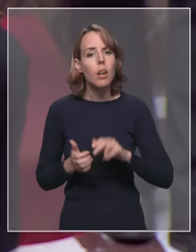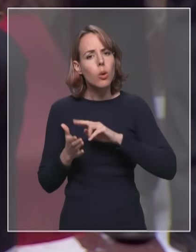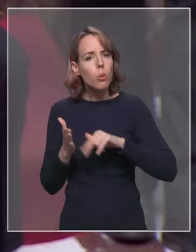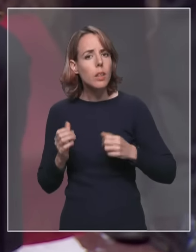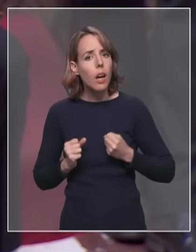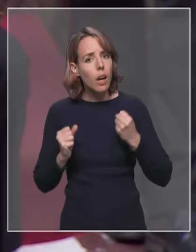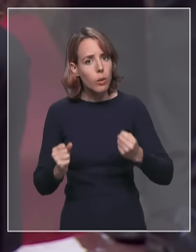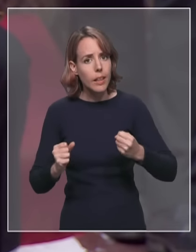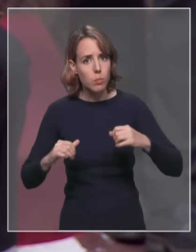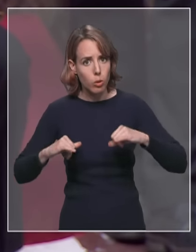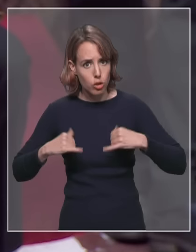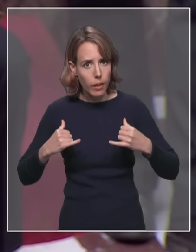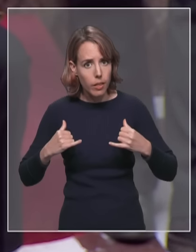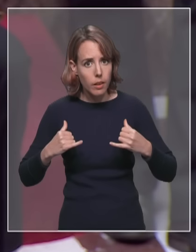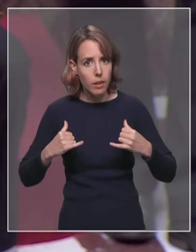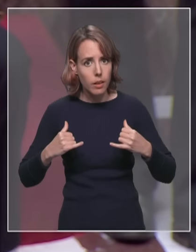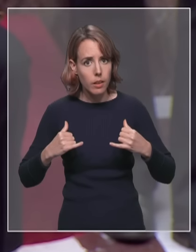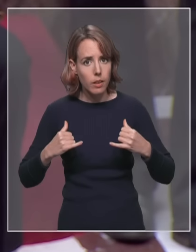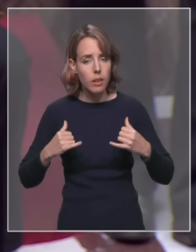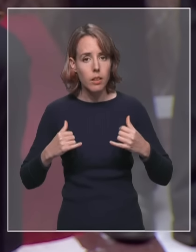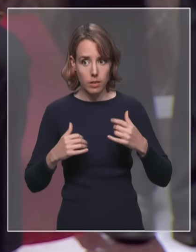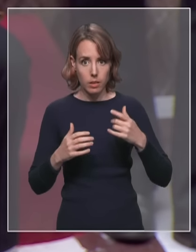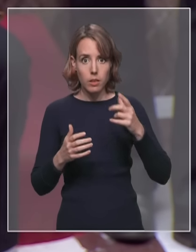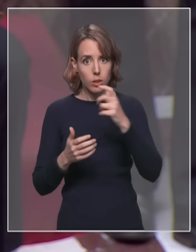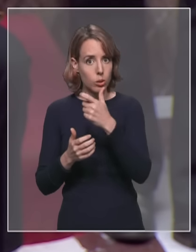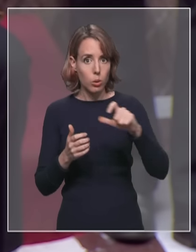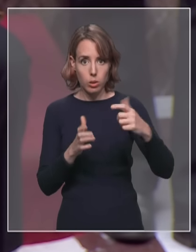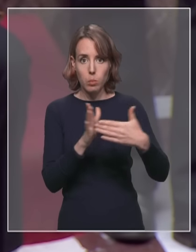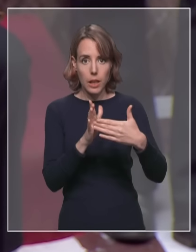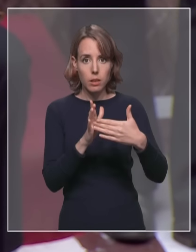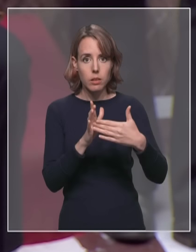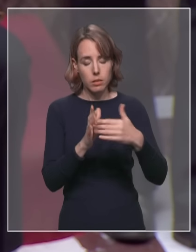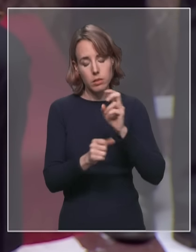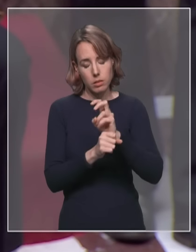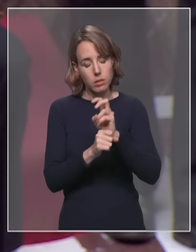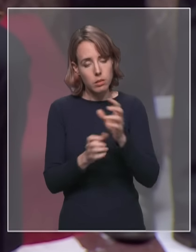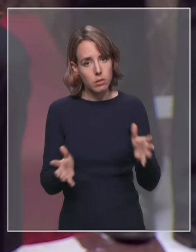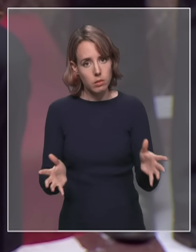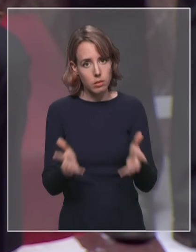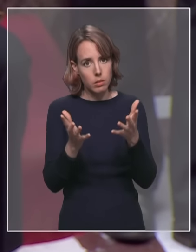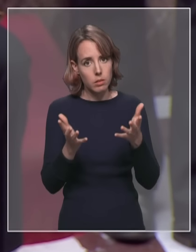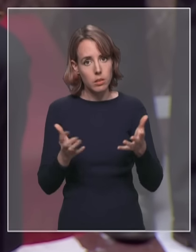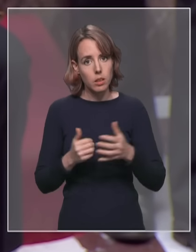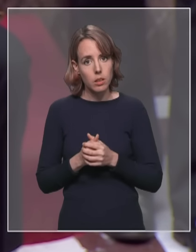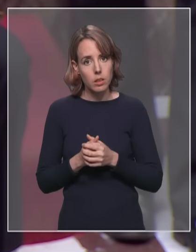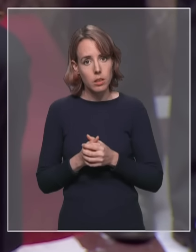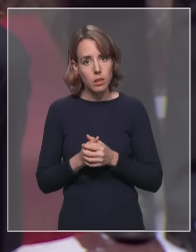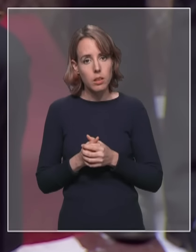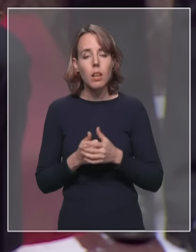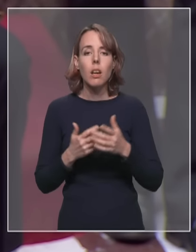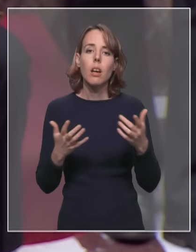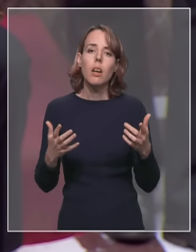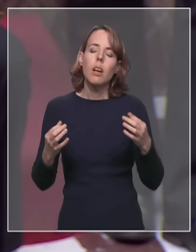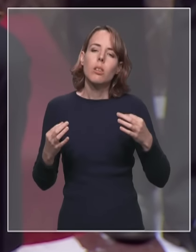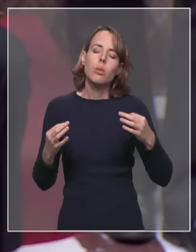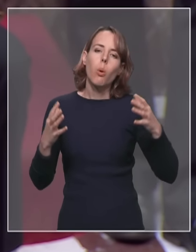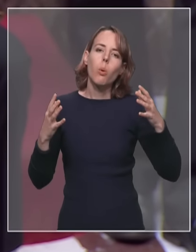jeune, nous les maintenons à 200 000 contrats engagement jeune et je pense que là, il faut qu'on arrête d'être dans cette